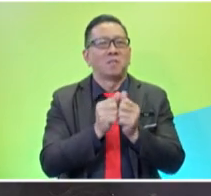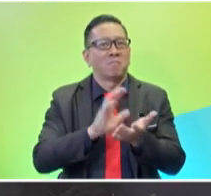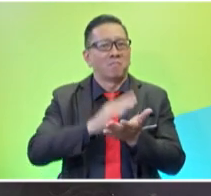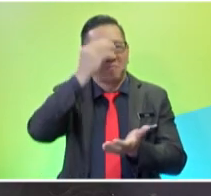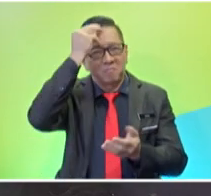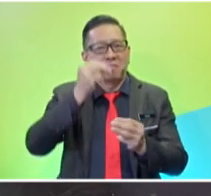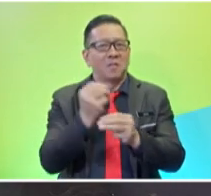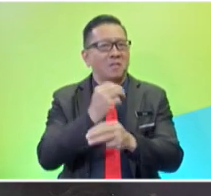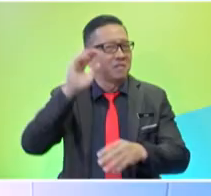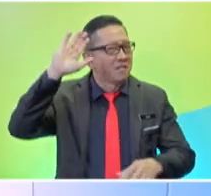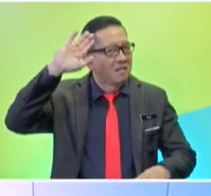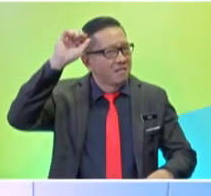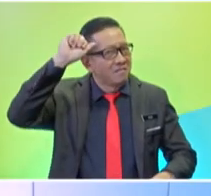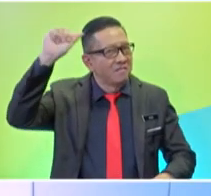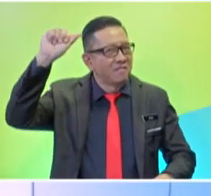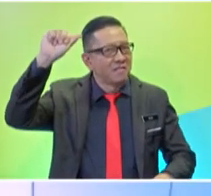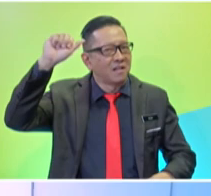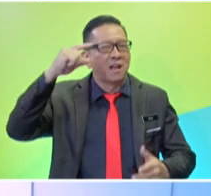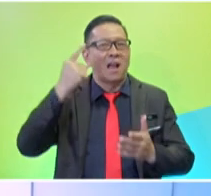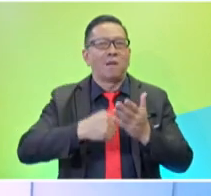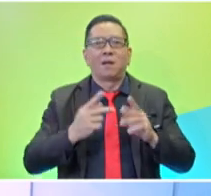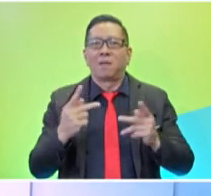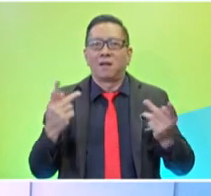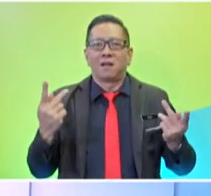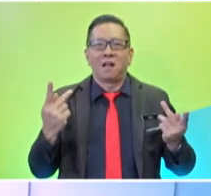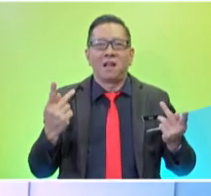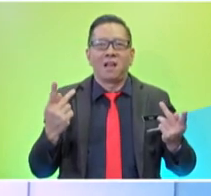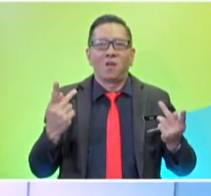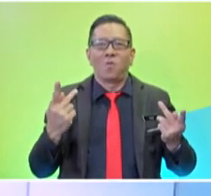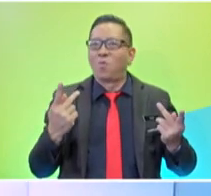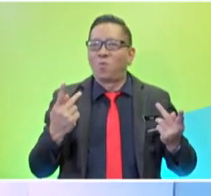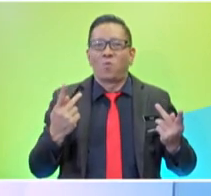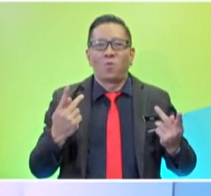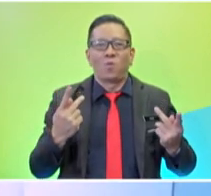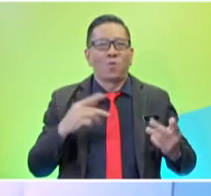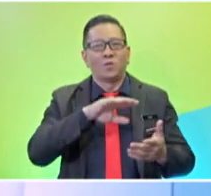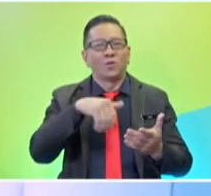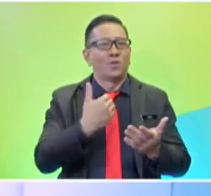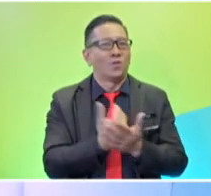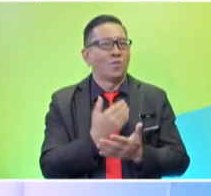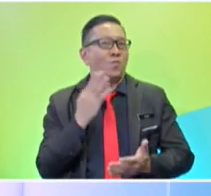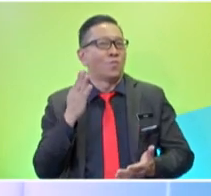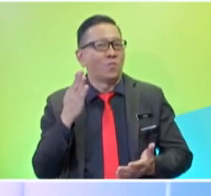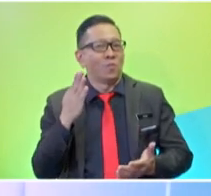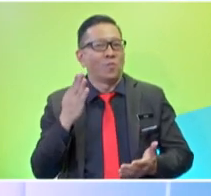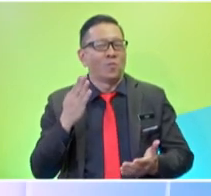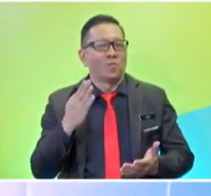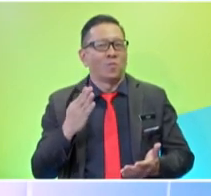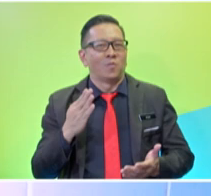assalamualaikum semua apa kabar Wah seumu baju warna biru sama dengan saya yaitu